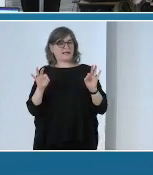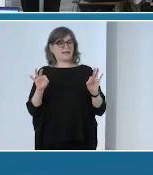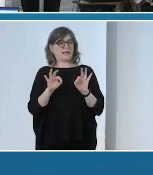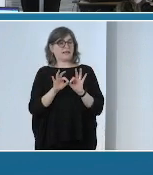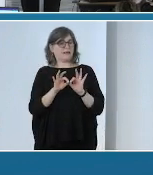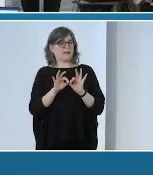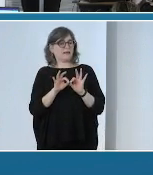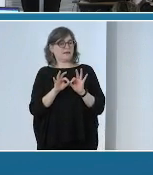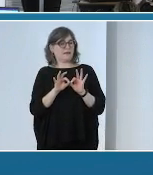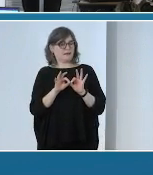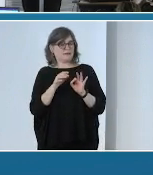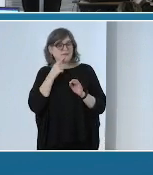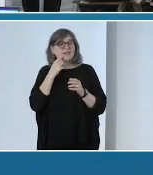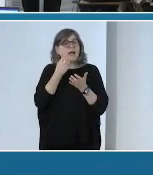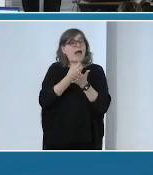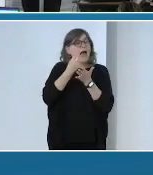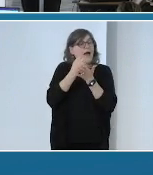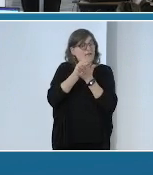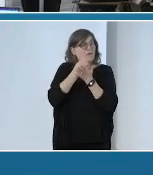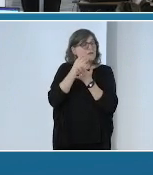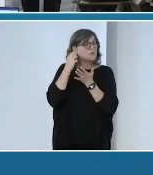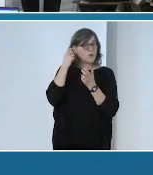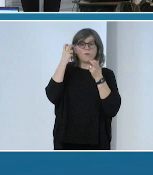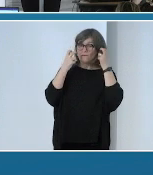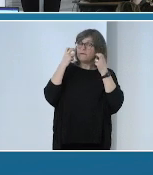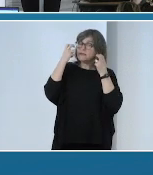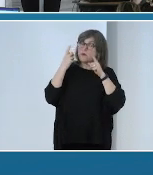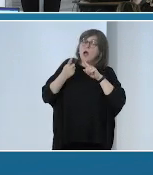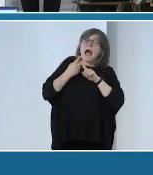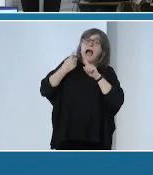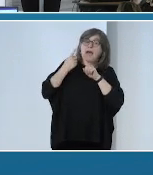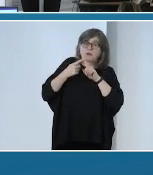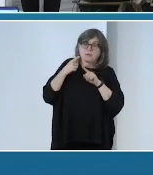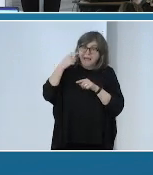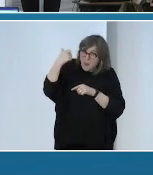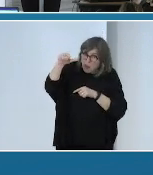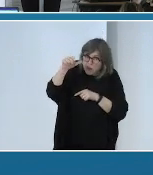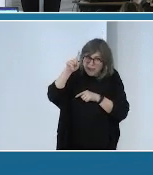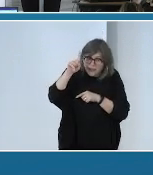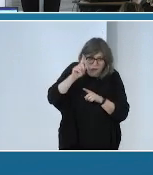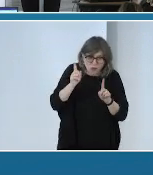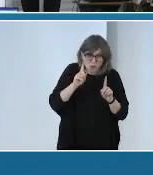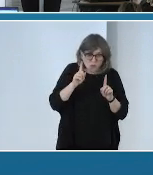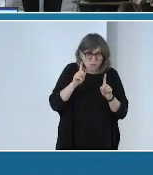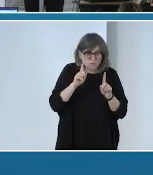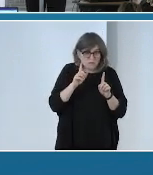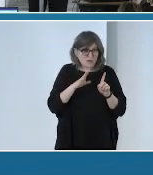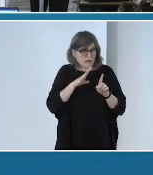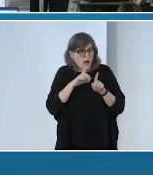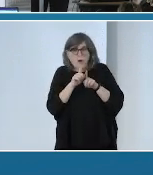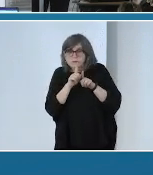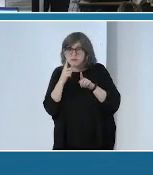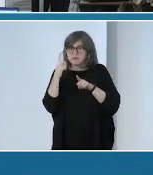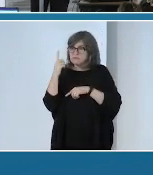les informations vestibulaires sont extrêmement importantes, mais ce ne sont pas que les informations vestibulaires. Il y a aussi la